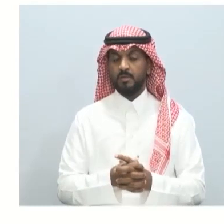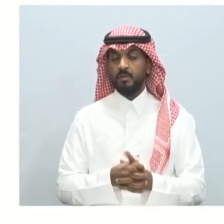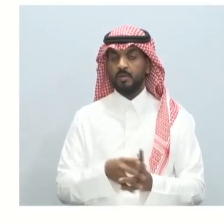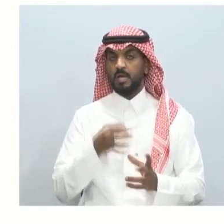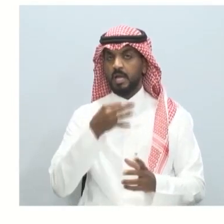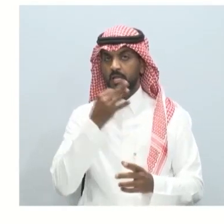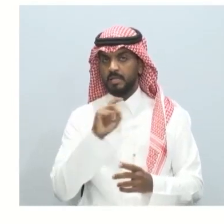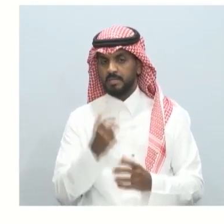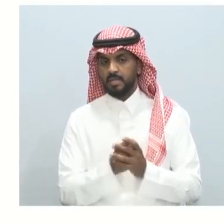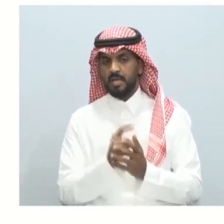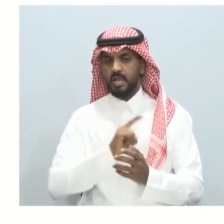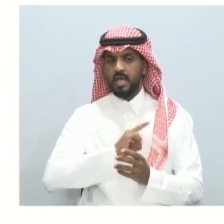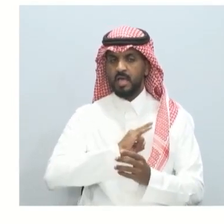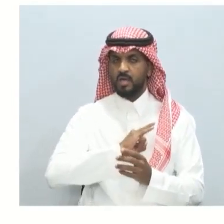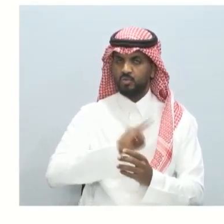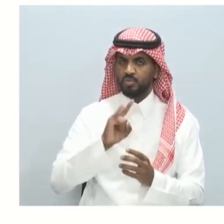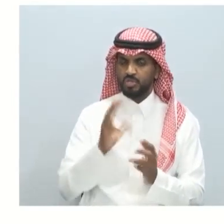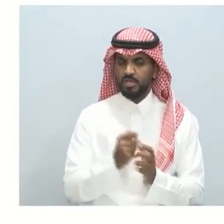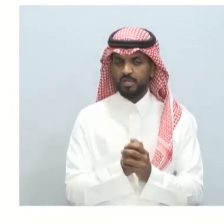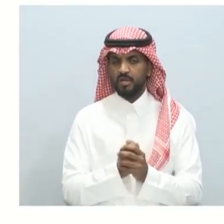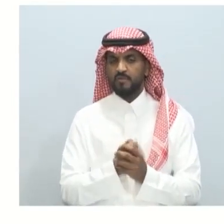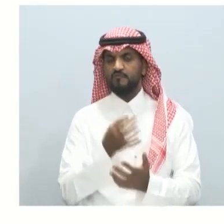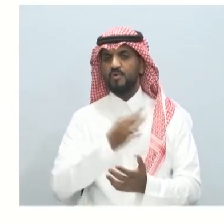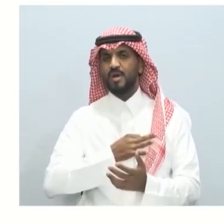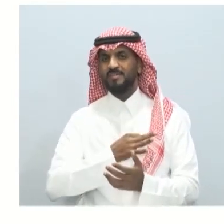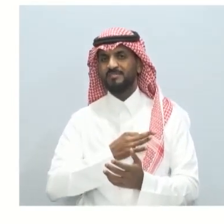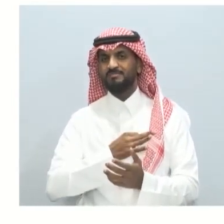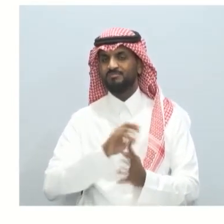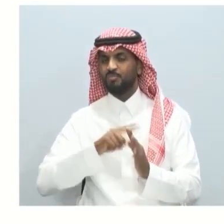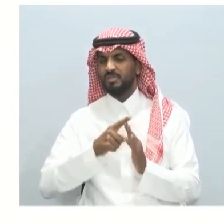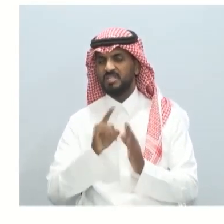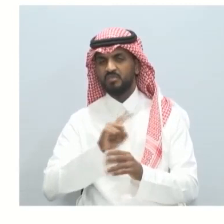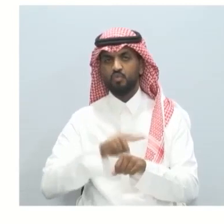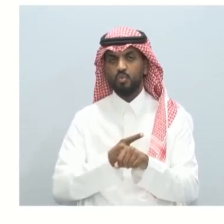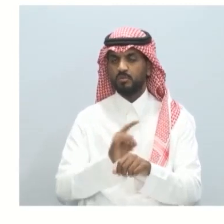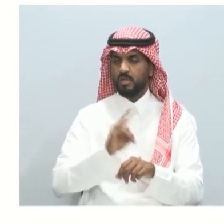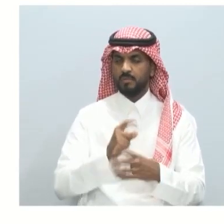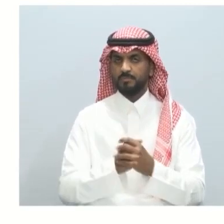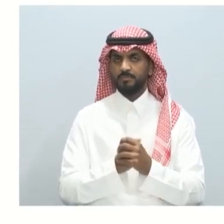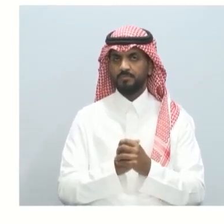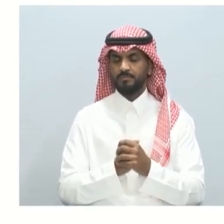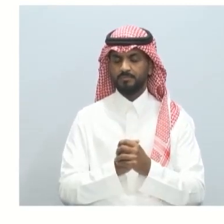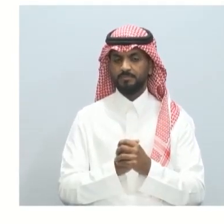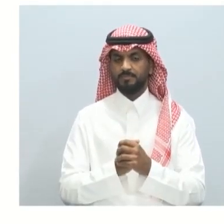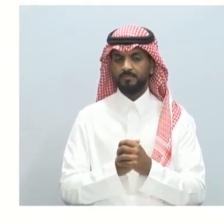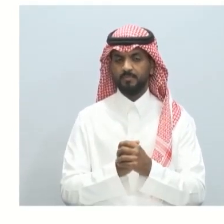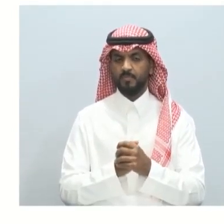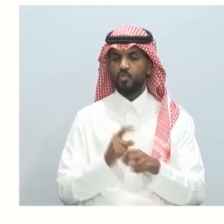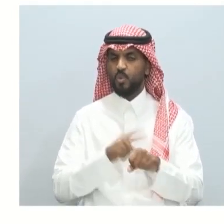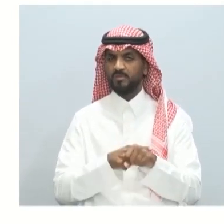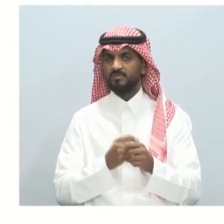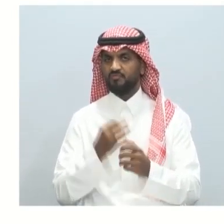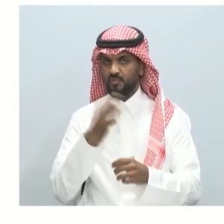هنا القراءه السريعه لا تغني شيئا ولكن لها فوائد محدده بمعنى ليس في كل وقت ان تكون القراءه القراءه السريعه وانما لها